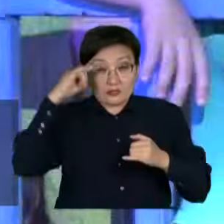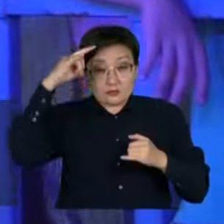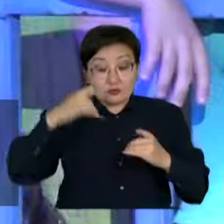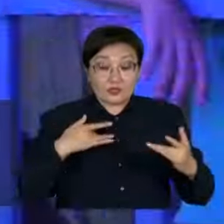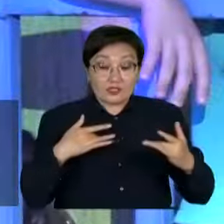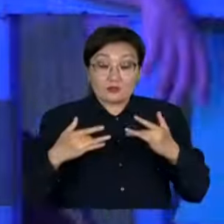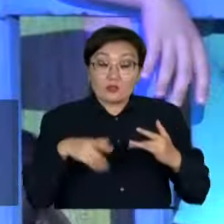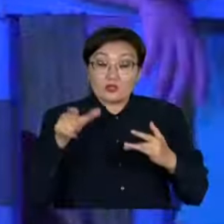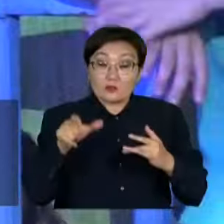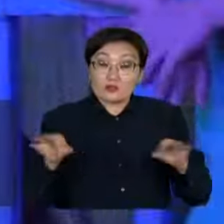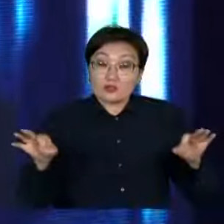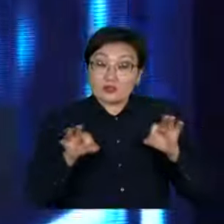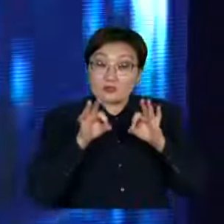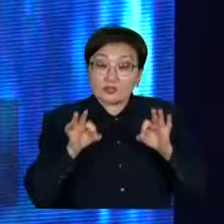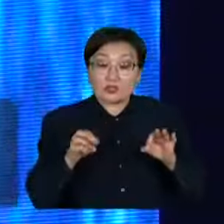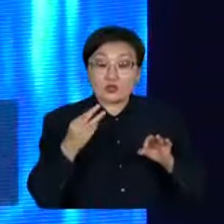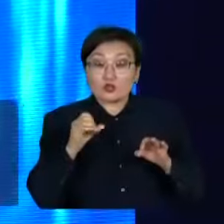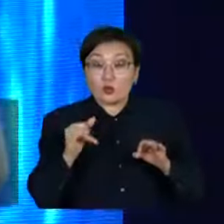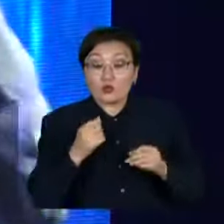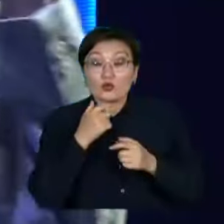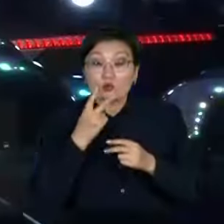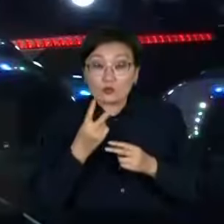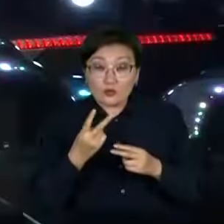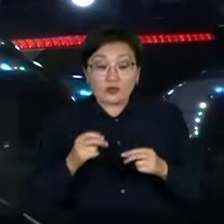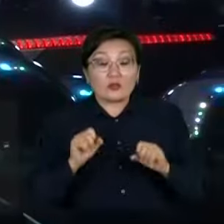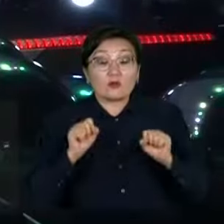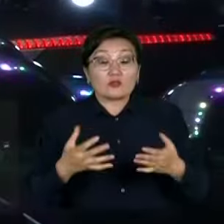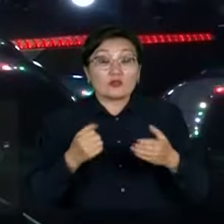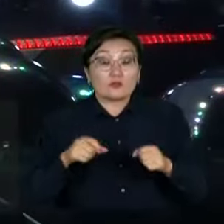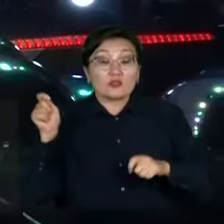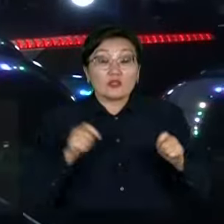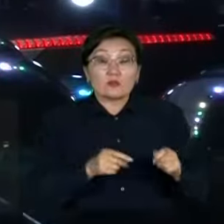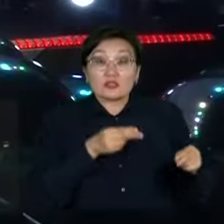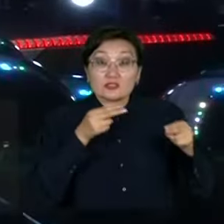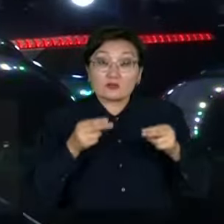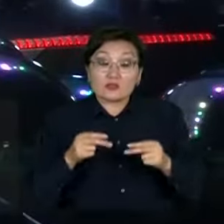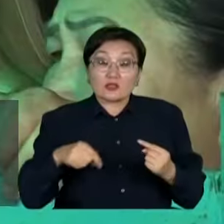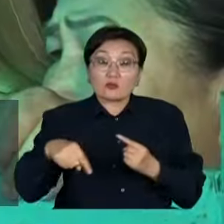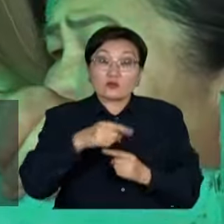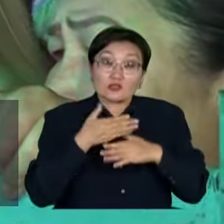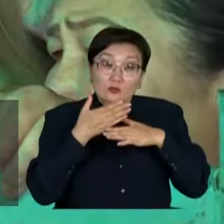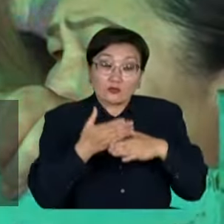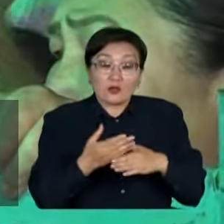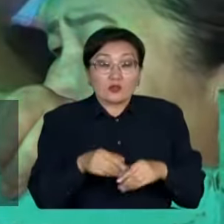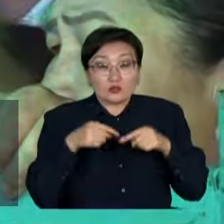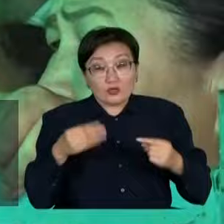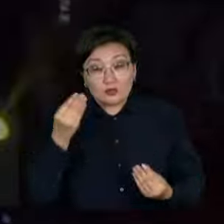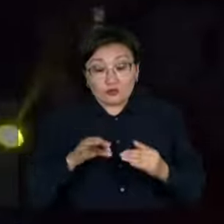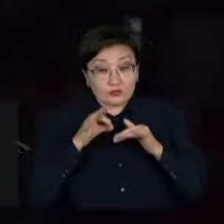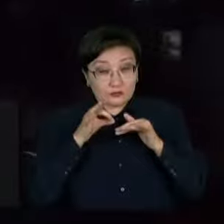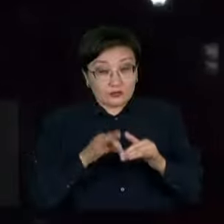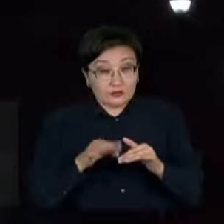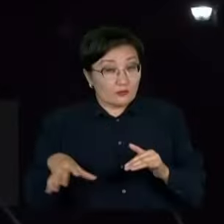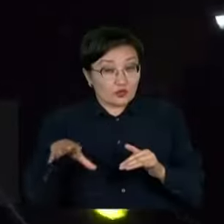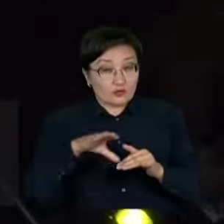эстрада жұлдыздарының музыкалық шоуын тамашалауға мүмкіндік алды. Фестивальге келушілер үшін демеушілердің қолдауымен ұтыс ойындары да өткізілді.